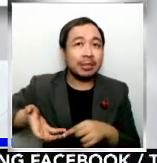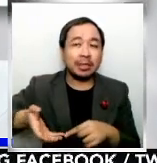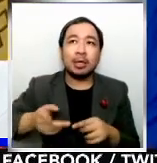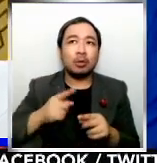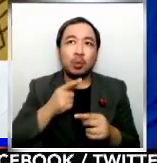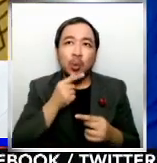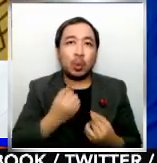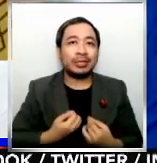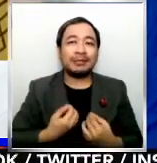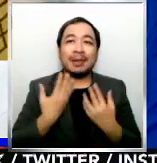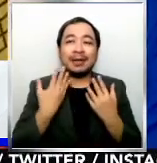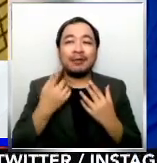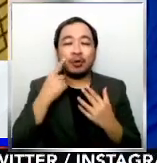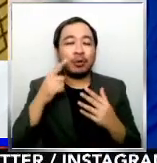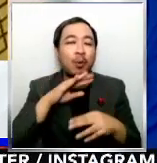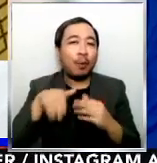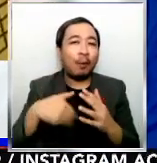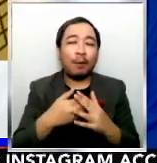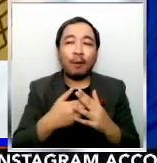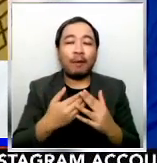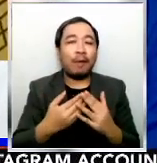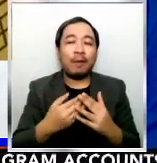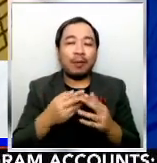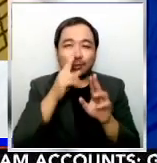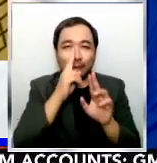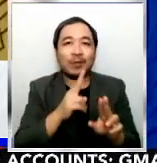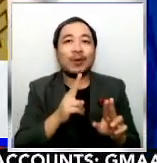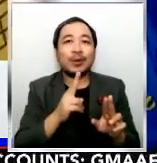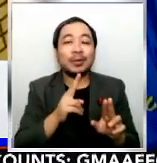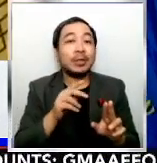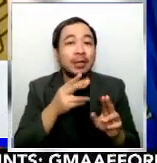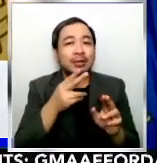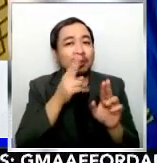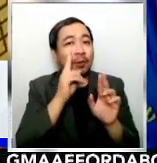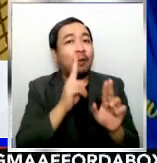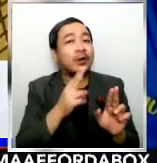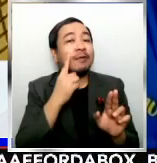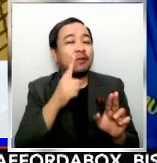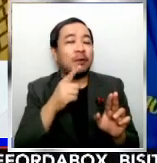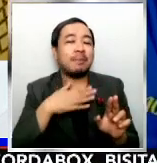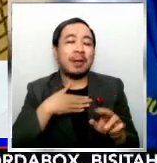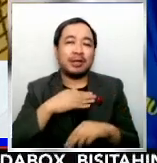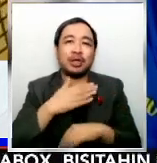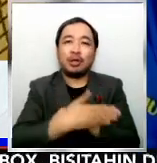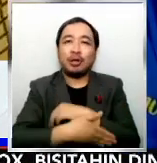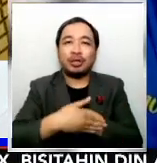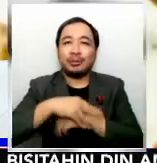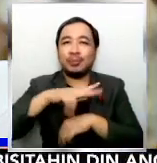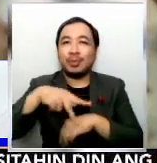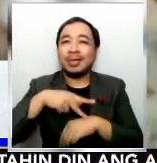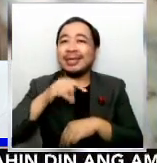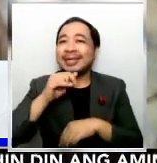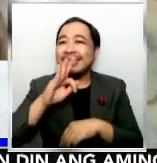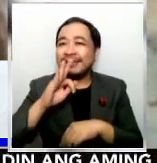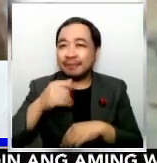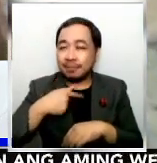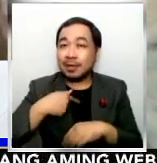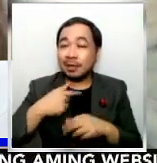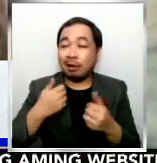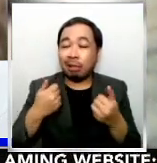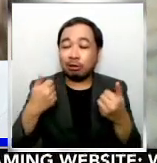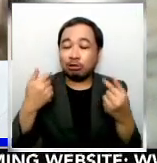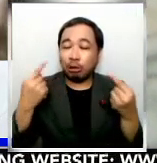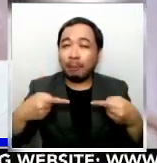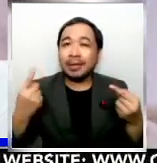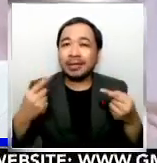karangalan. I did it all for the country. Whenever I play, it's all for the Philippines. Ginamit naman